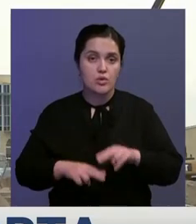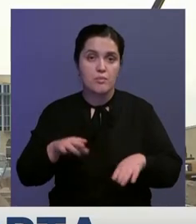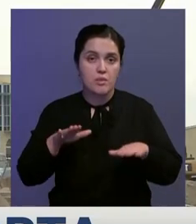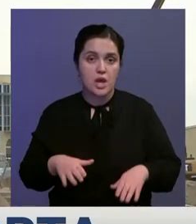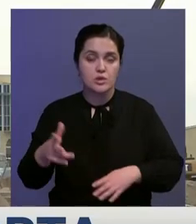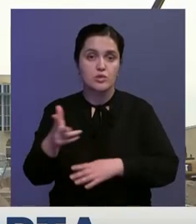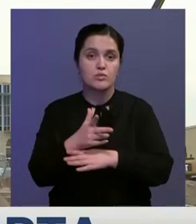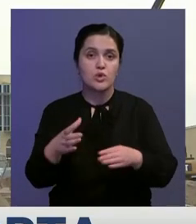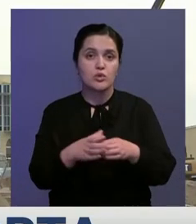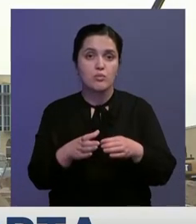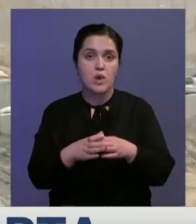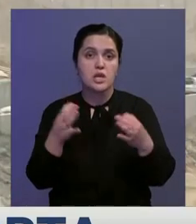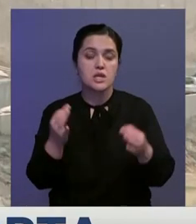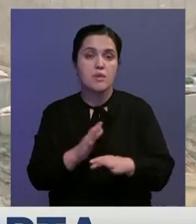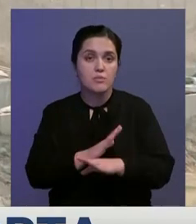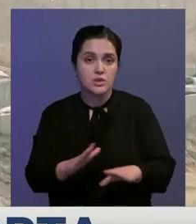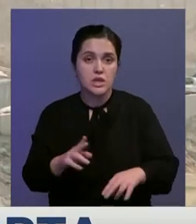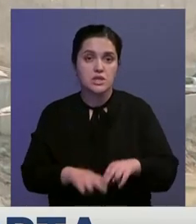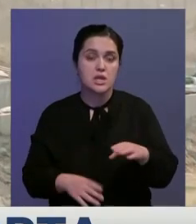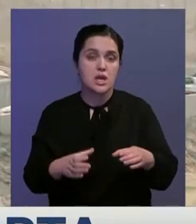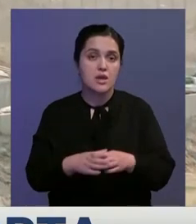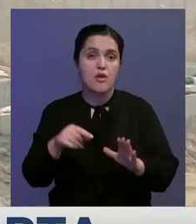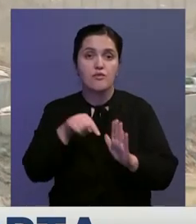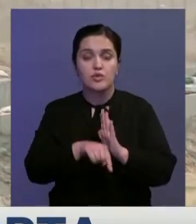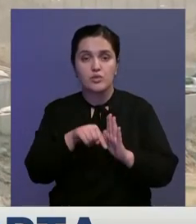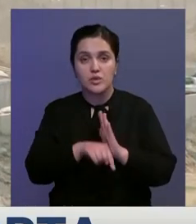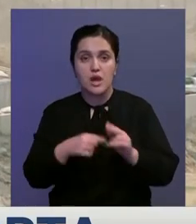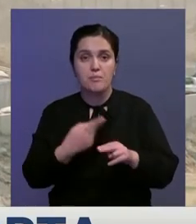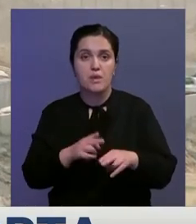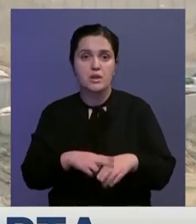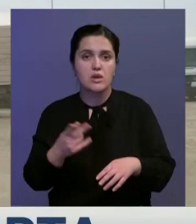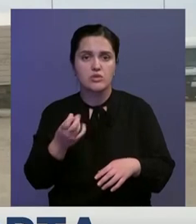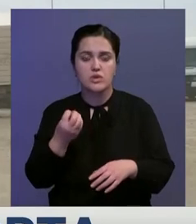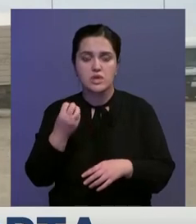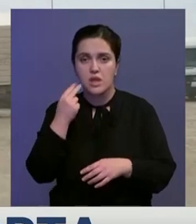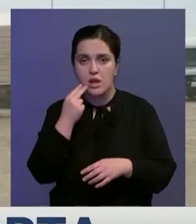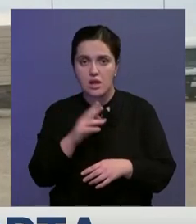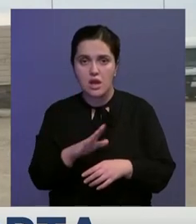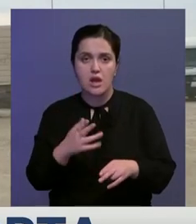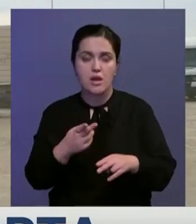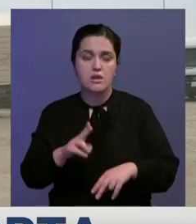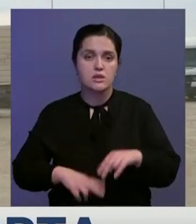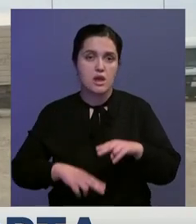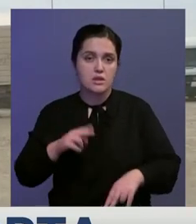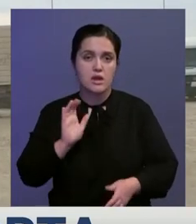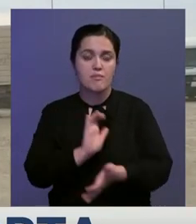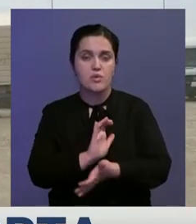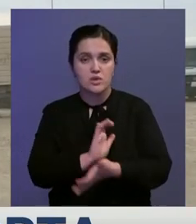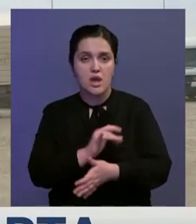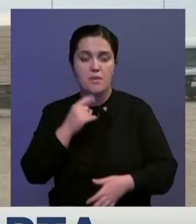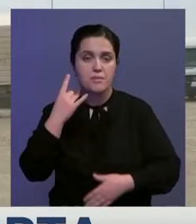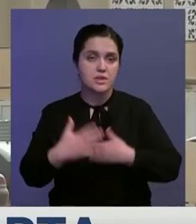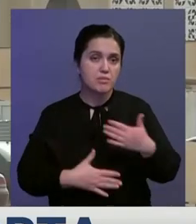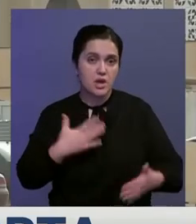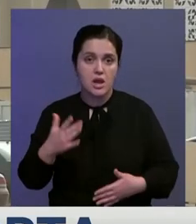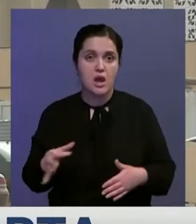съемочную группу не пустили строители. По их словам, внутренняя часть объекта далека от совершенства. Кругом строительный мусор и беспорядок. В